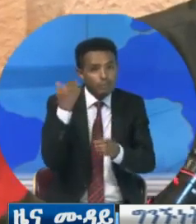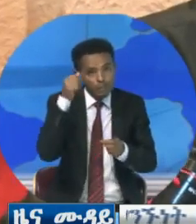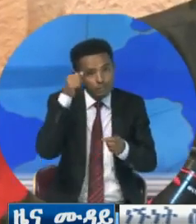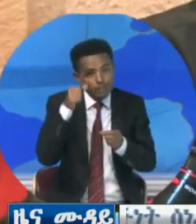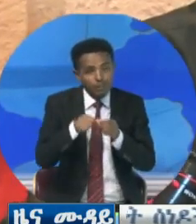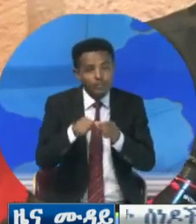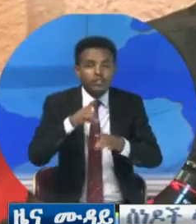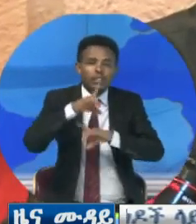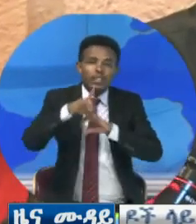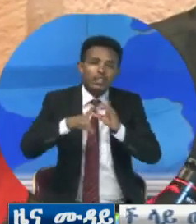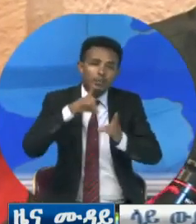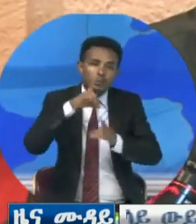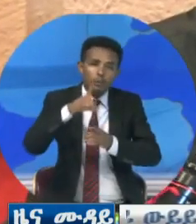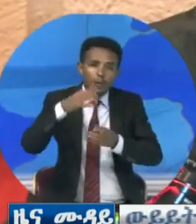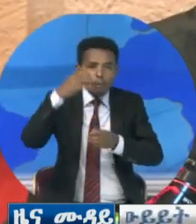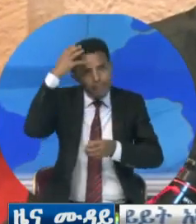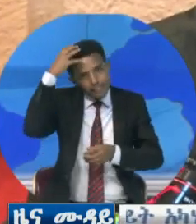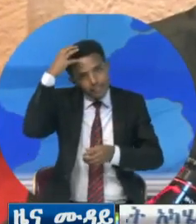የክልሉ መንግስት